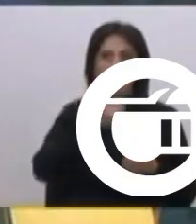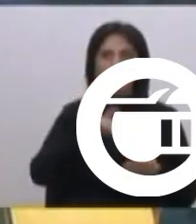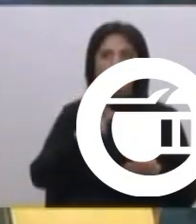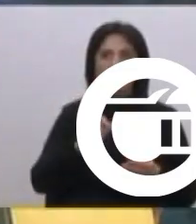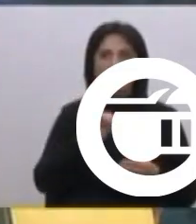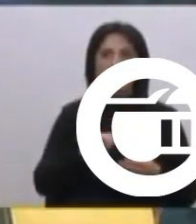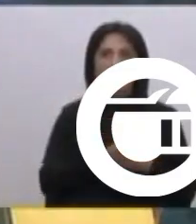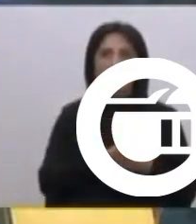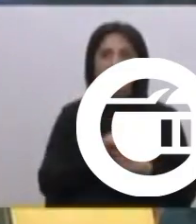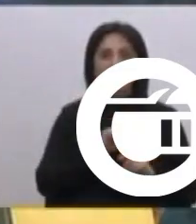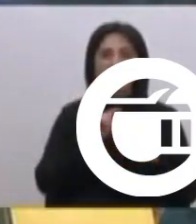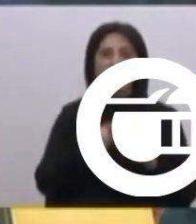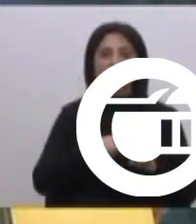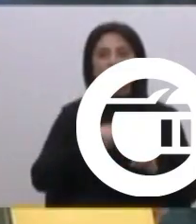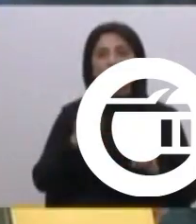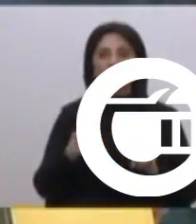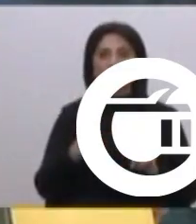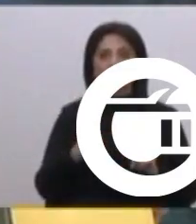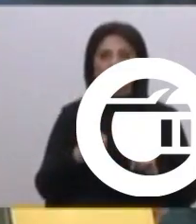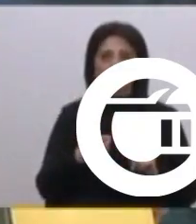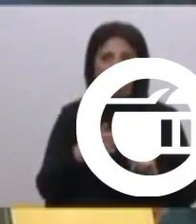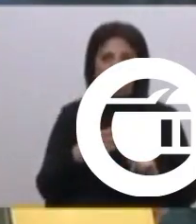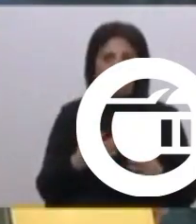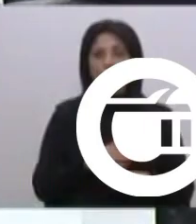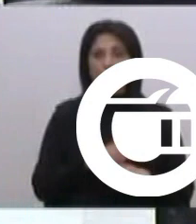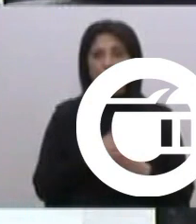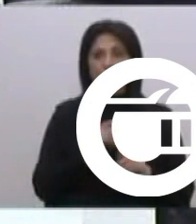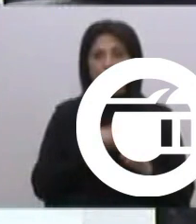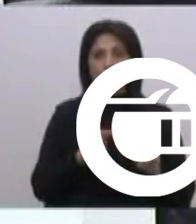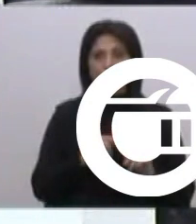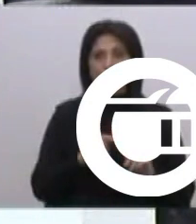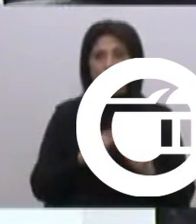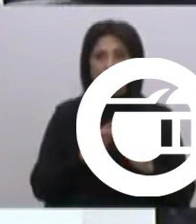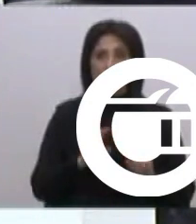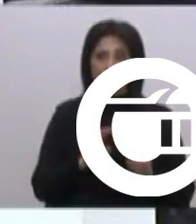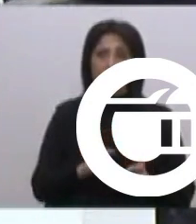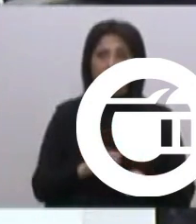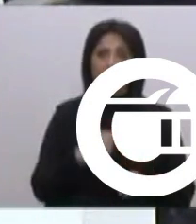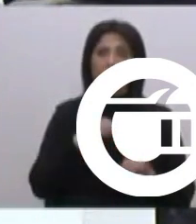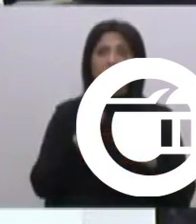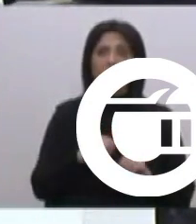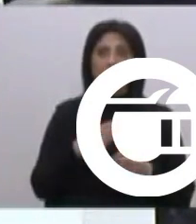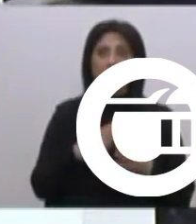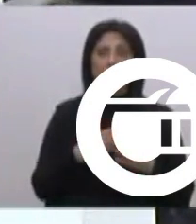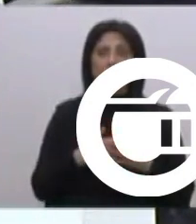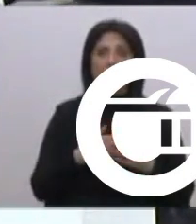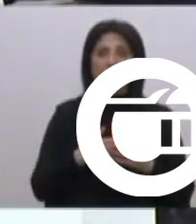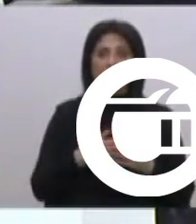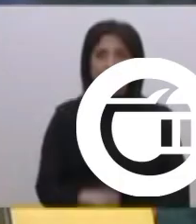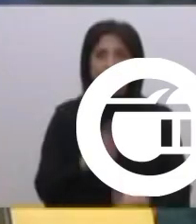კონკრეტული ნაბიჯები იქნება გადადგმული. პრემიერის აზრით, განსაკუთრებული ყურადღება სწორედ ამ საკითხის მოგვარებას უნდა